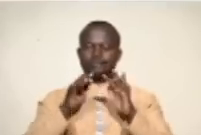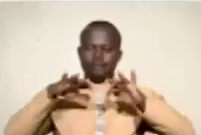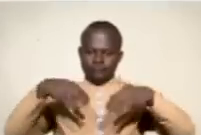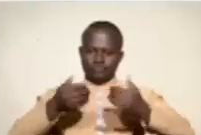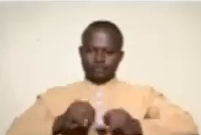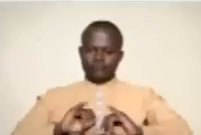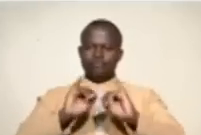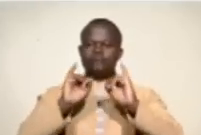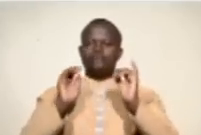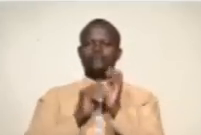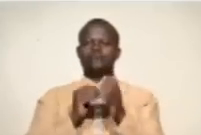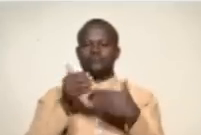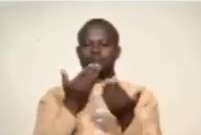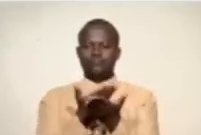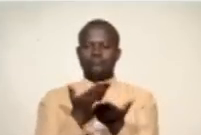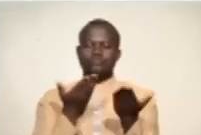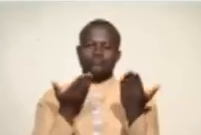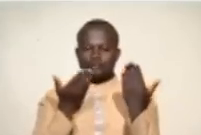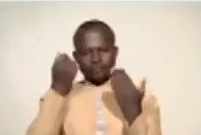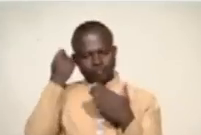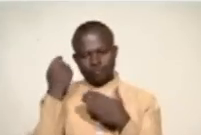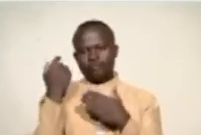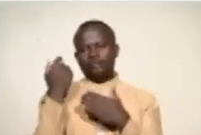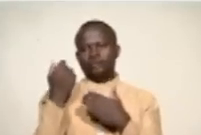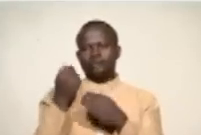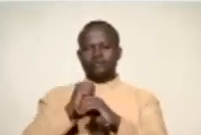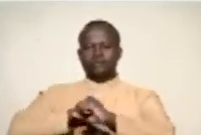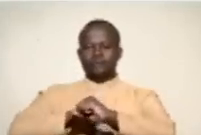Jenoside yashyizwe mu bikorwa ndetse anabasaba ko bafatiye mbere mu gusigasira